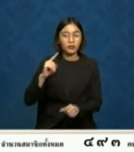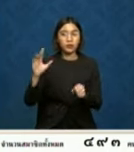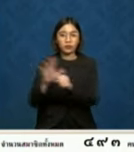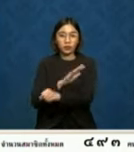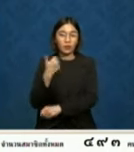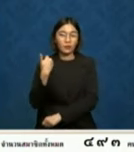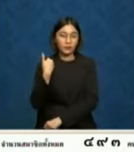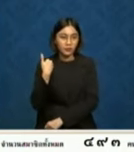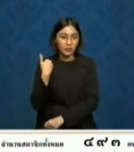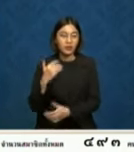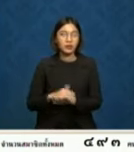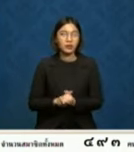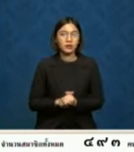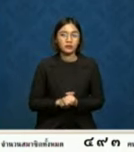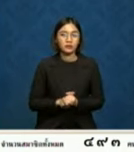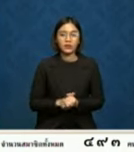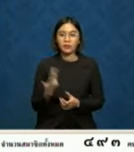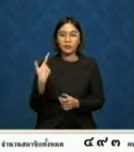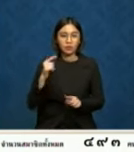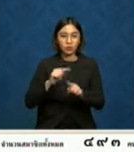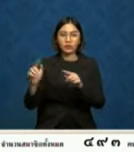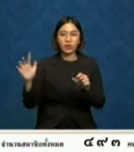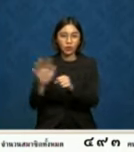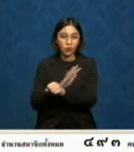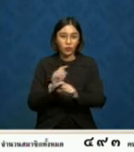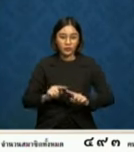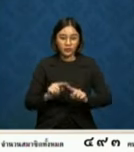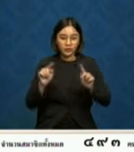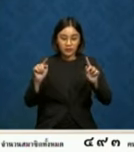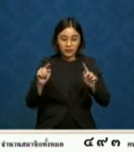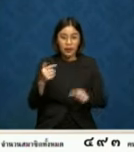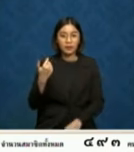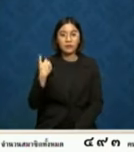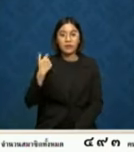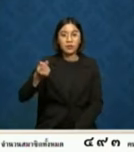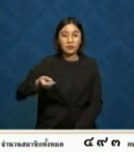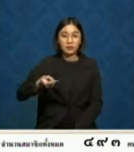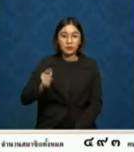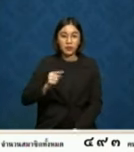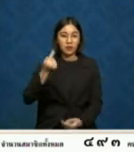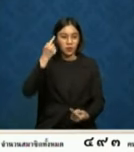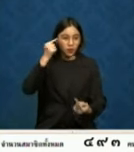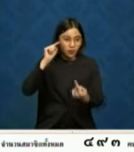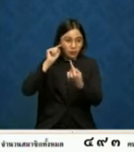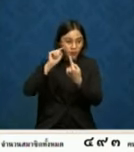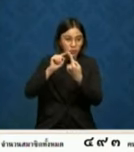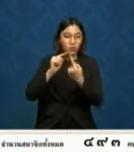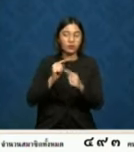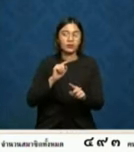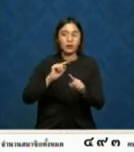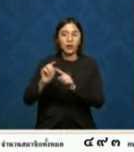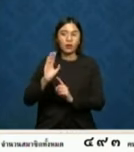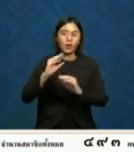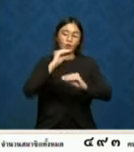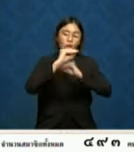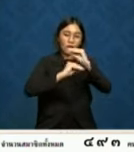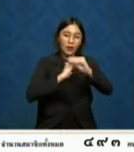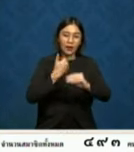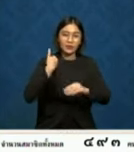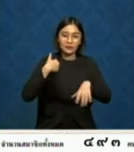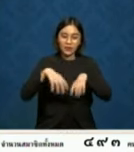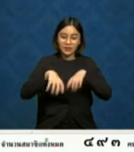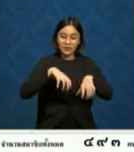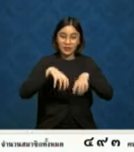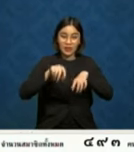สุดรีดไขมันออกให้ได้มากที่สุดนะครับแต่อย่างไรก็ตามยังคงถึงวัตถุประสงค์และเป้าหมายของโครงการที่ได้มีการ